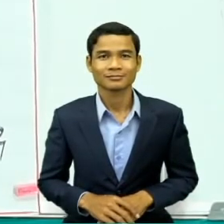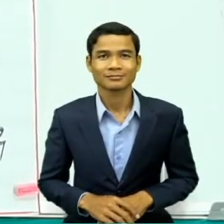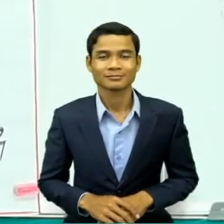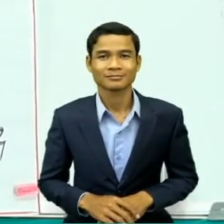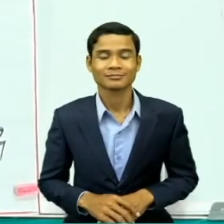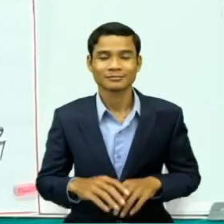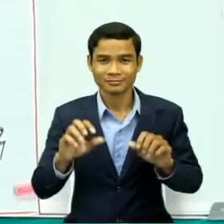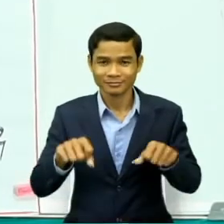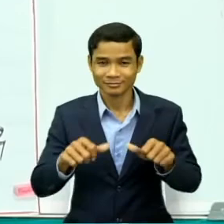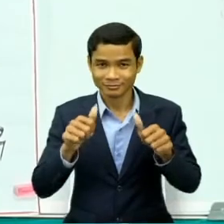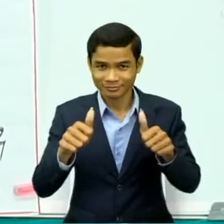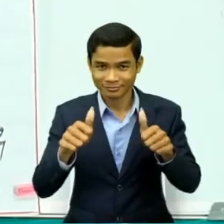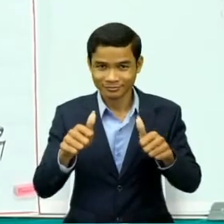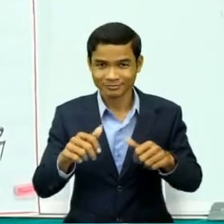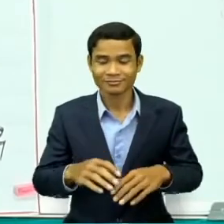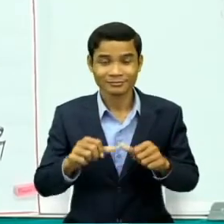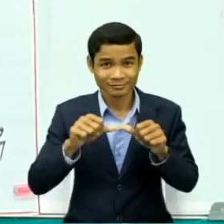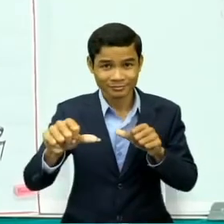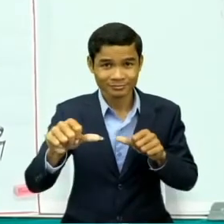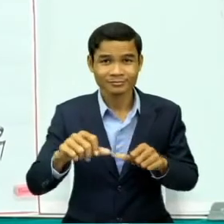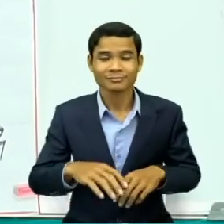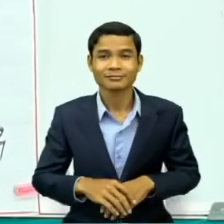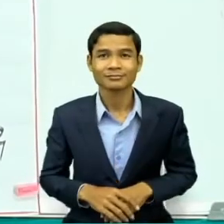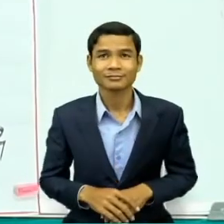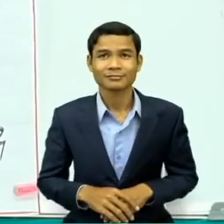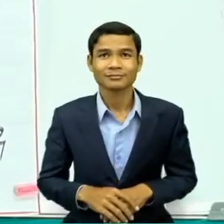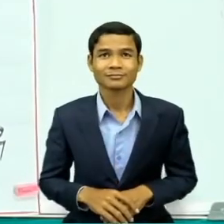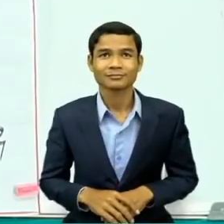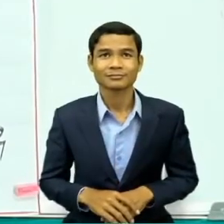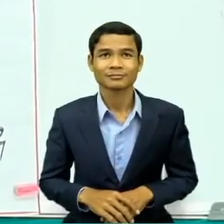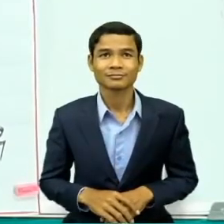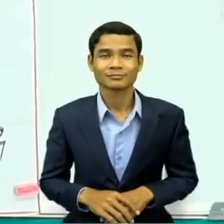chà lõ mình to tiết